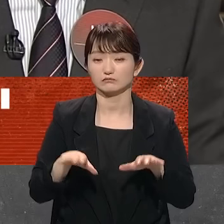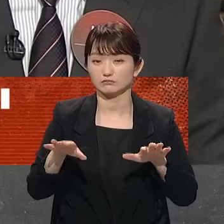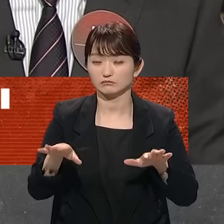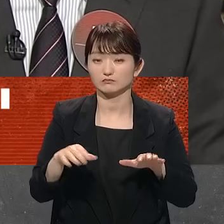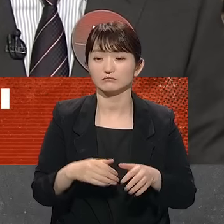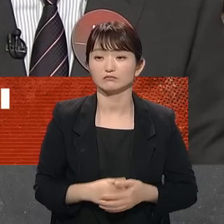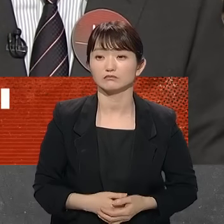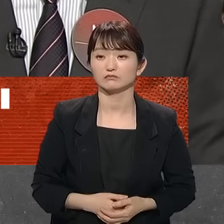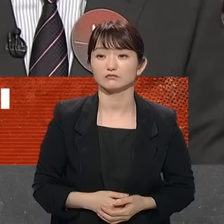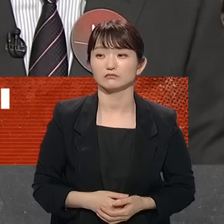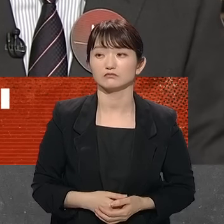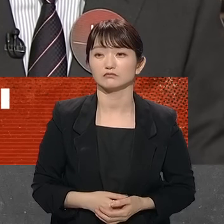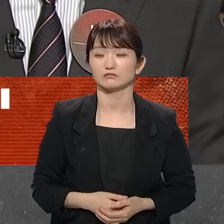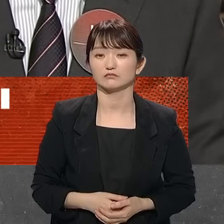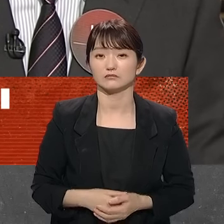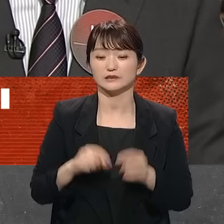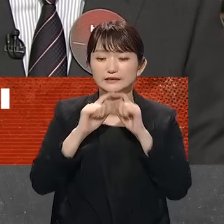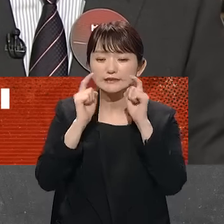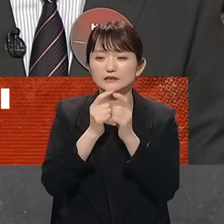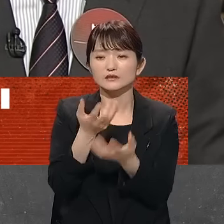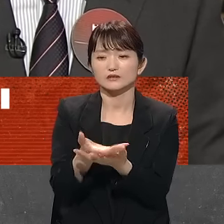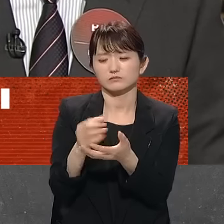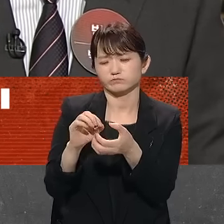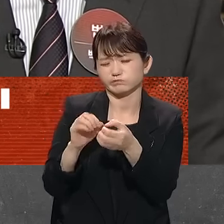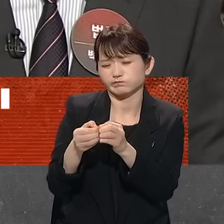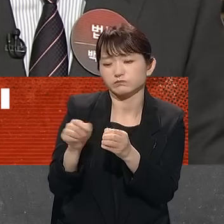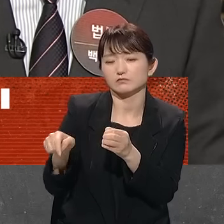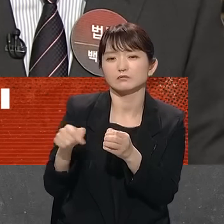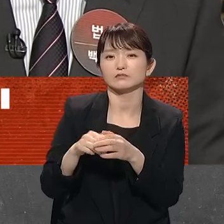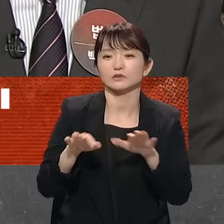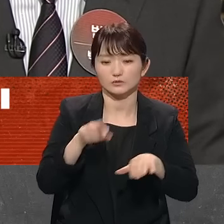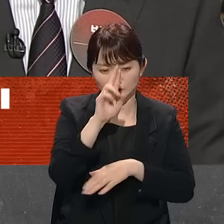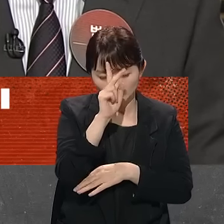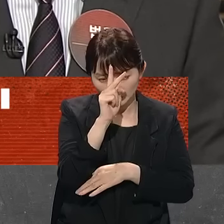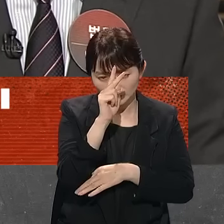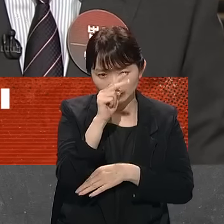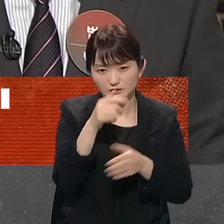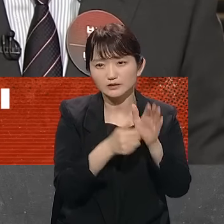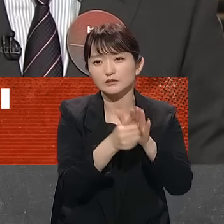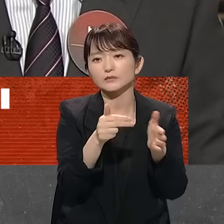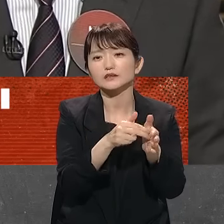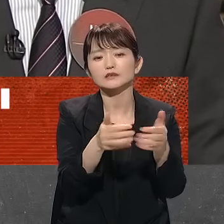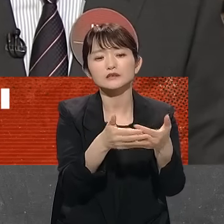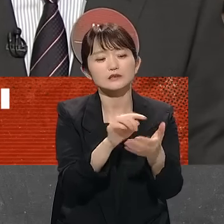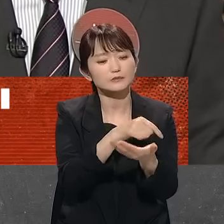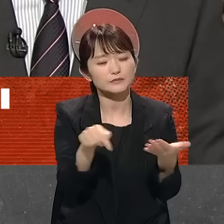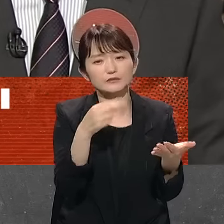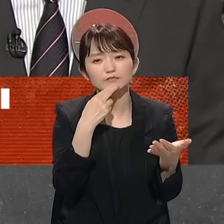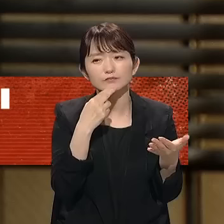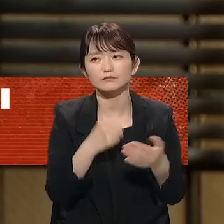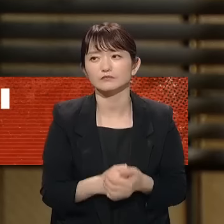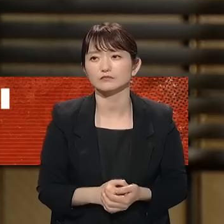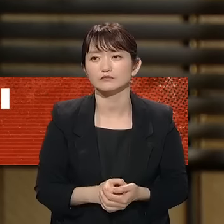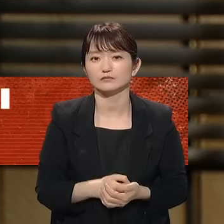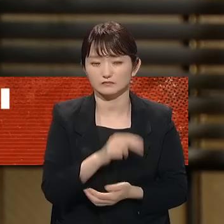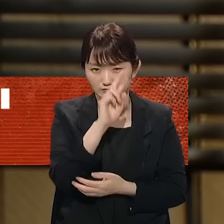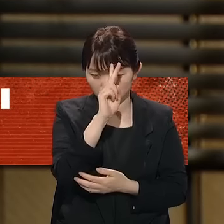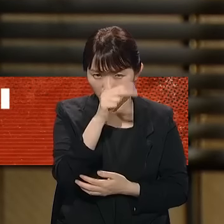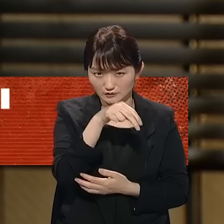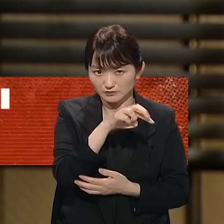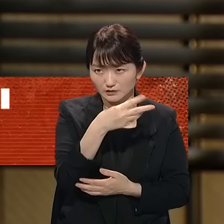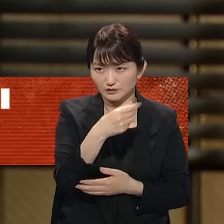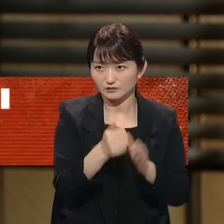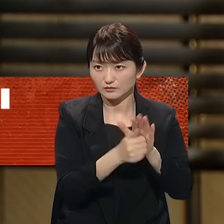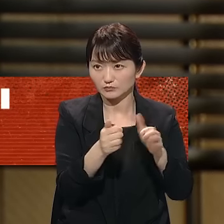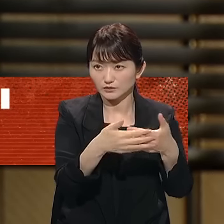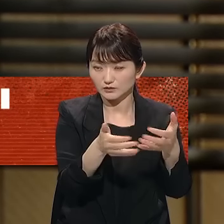사실 문제가 된 이 사문서 위조 같은 경우도 오늘 다행히 뭐 박세리 희망재단에 피해는 없다고 하지만 예. 피해가 박세리 희망재단에 없다고